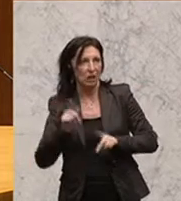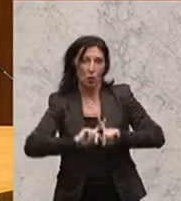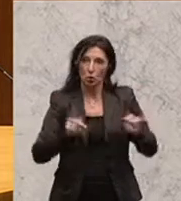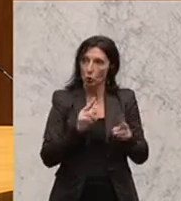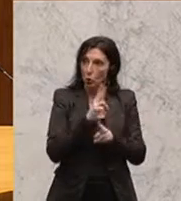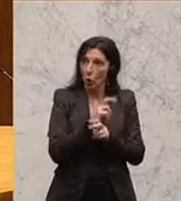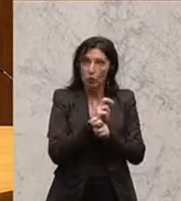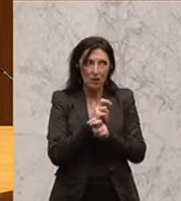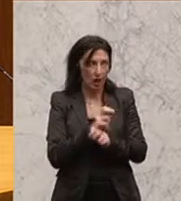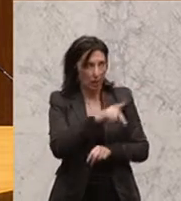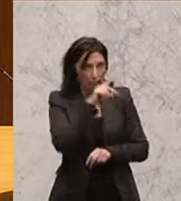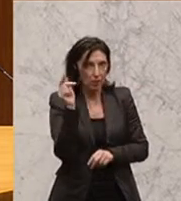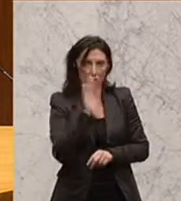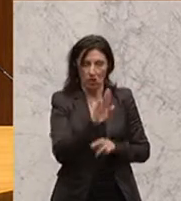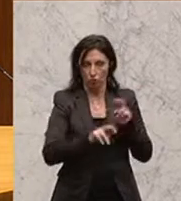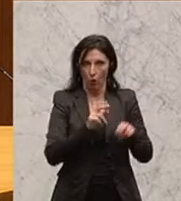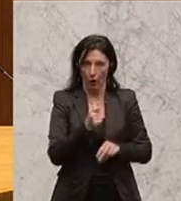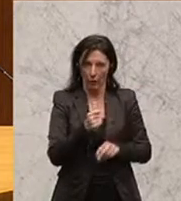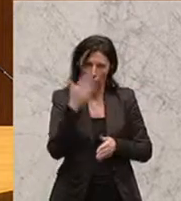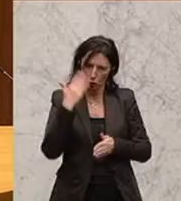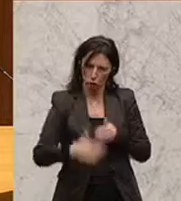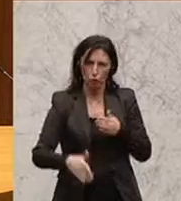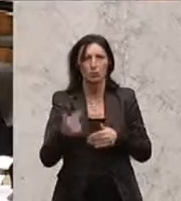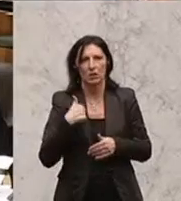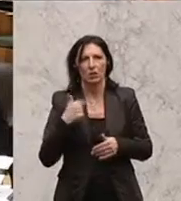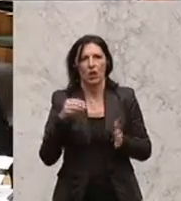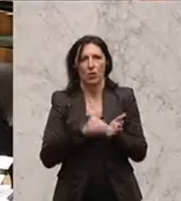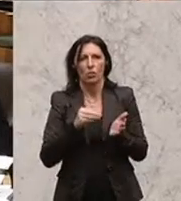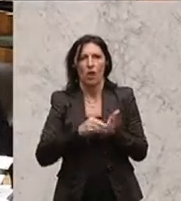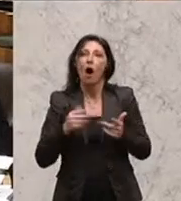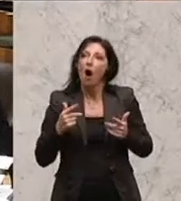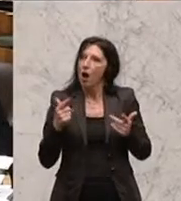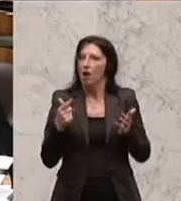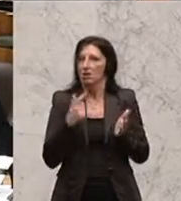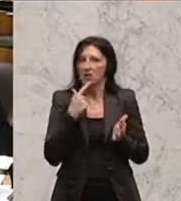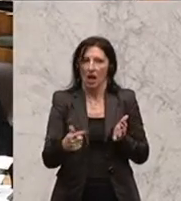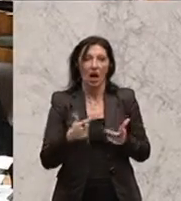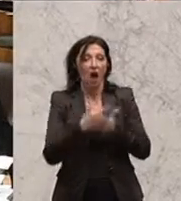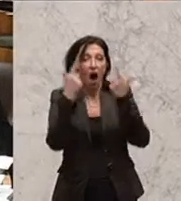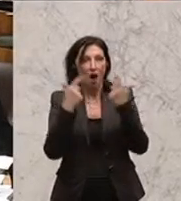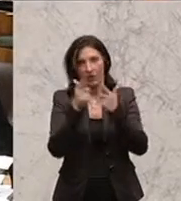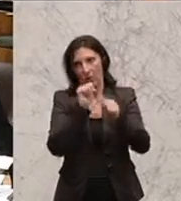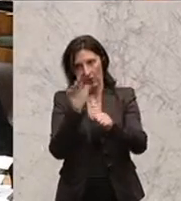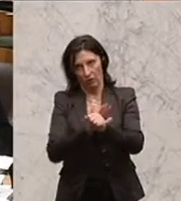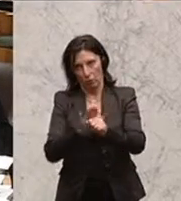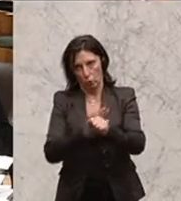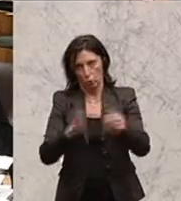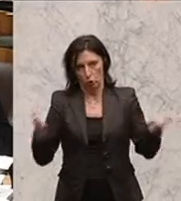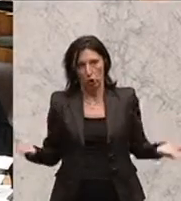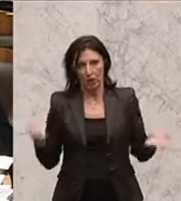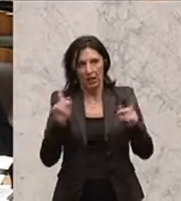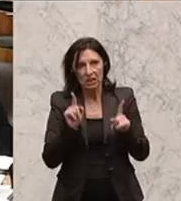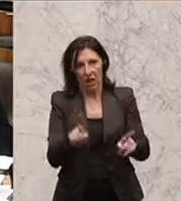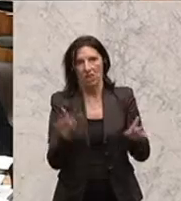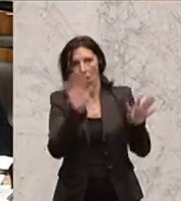der Österreicherinnen und Österreicher. Und abschließend noch ein Wort, Aufklärung und nicht Verduschung ist die Devise. Diesen Leitsatz, liebe Kollegen der